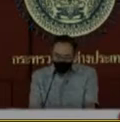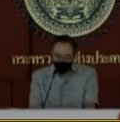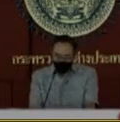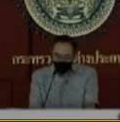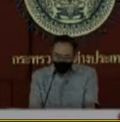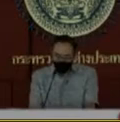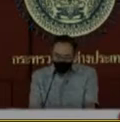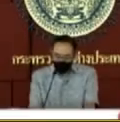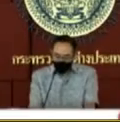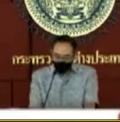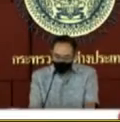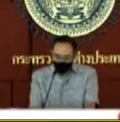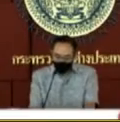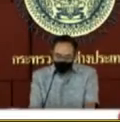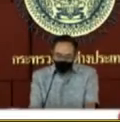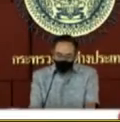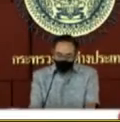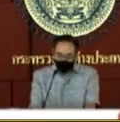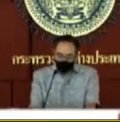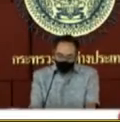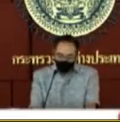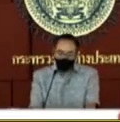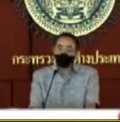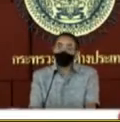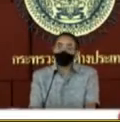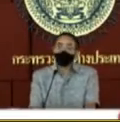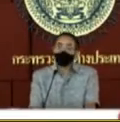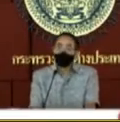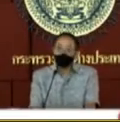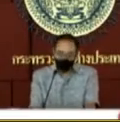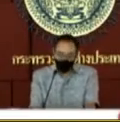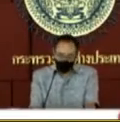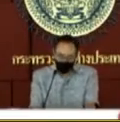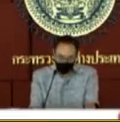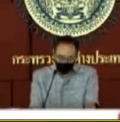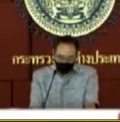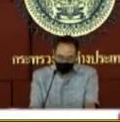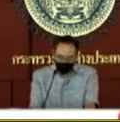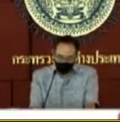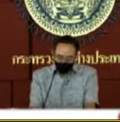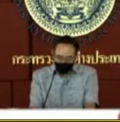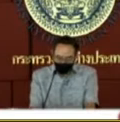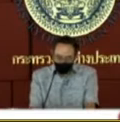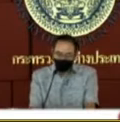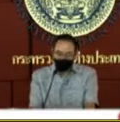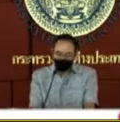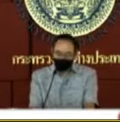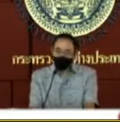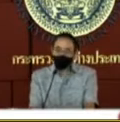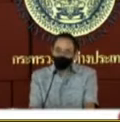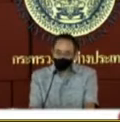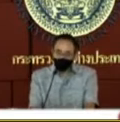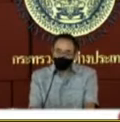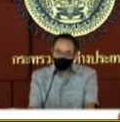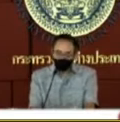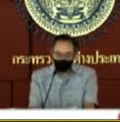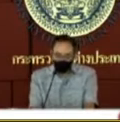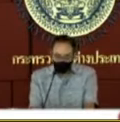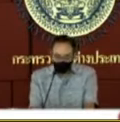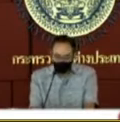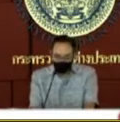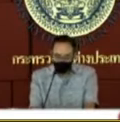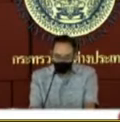นฝ่ายสหราชอาณาจักรให้ขยายการลงทุนในเขตพัฒนาพิเศษภาคตะวันออกหรือว่า EEC นะ